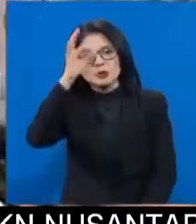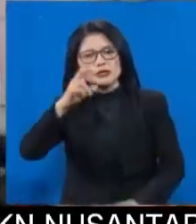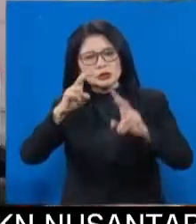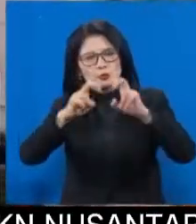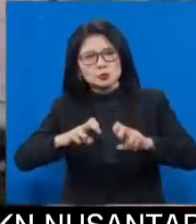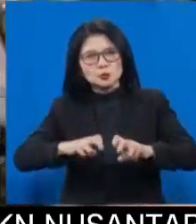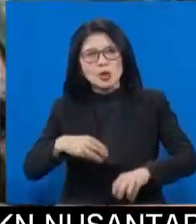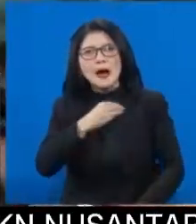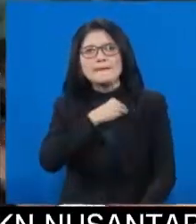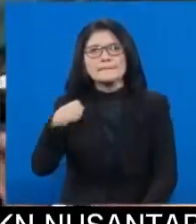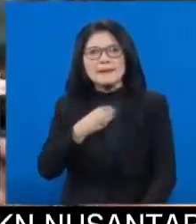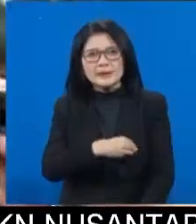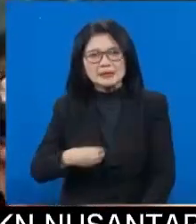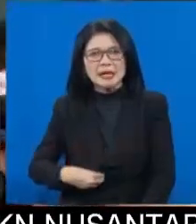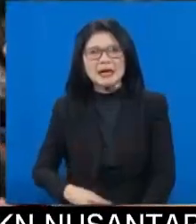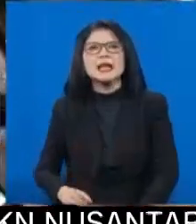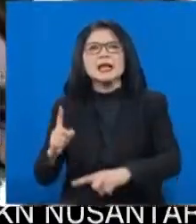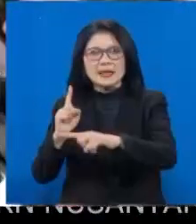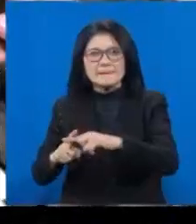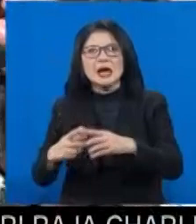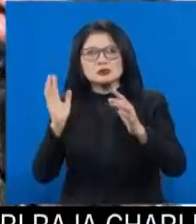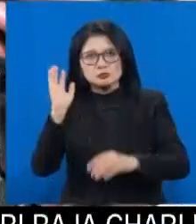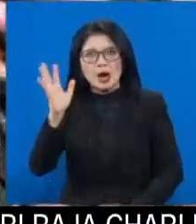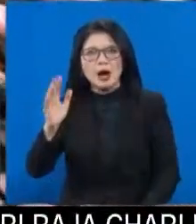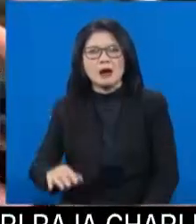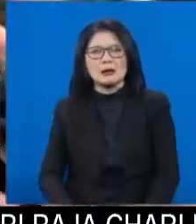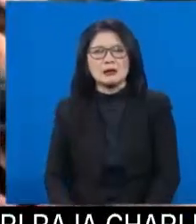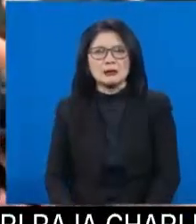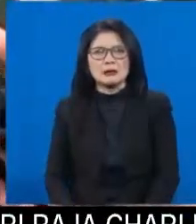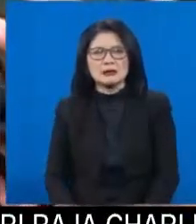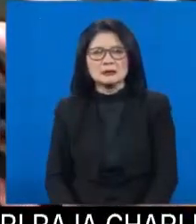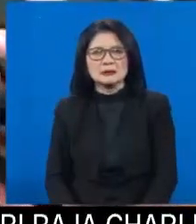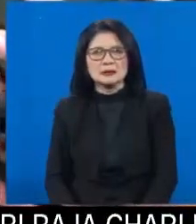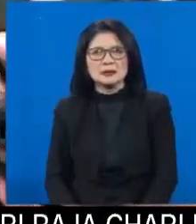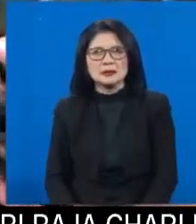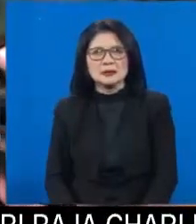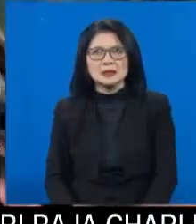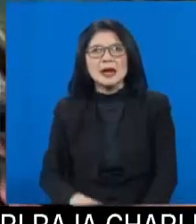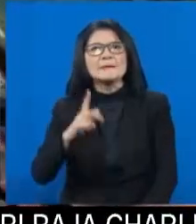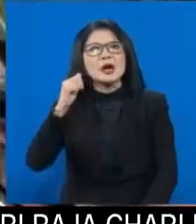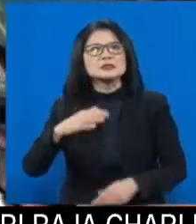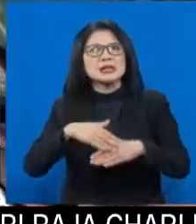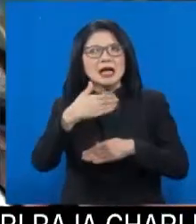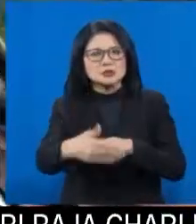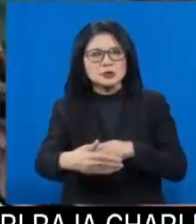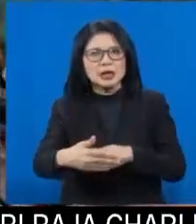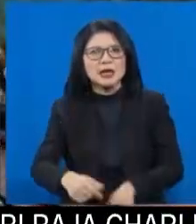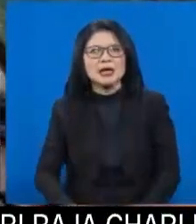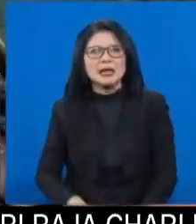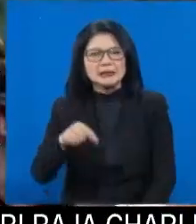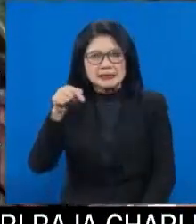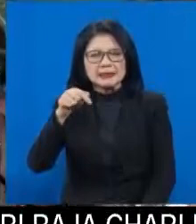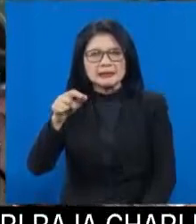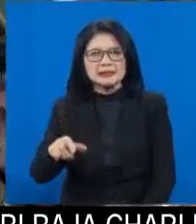bahwa pemeriksaan tambahan sudah cukup sehingga perlu dilakukan langkah selanjutnya yaitu langkah penahanan. Ini